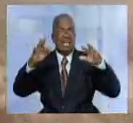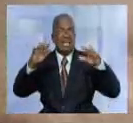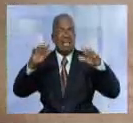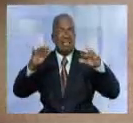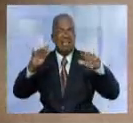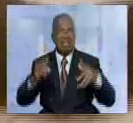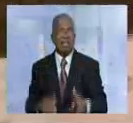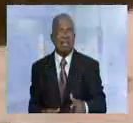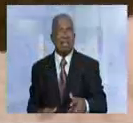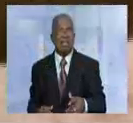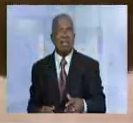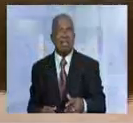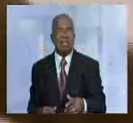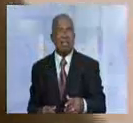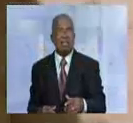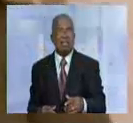pays.